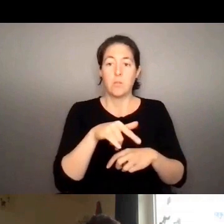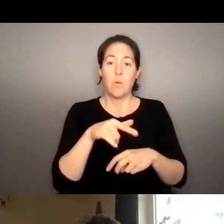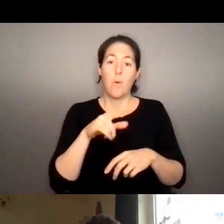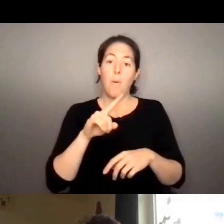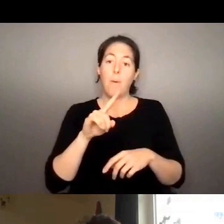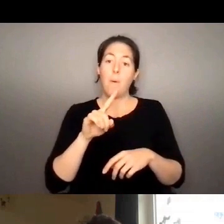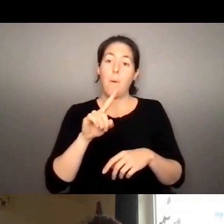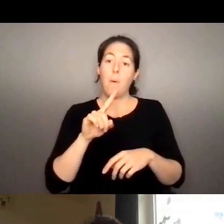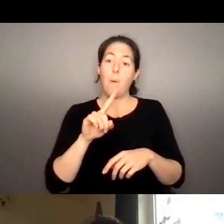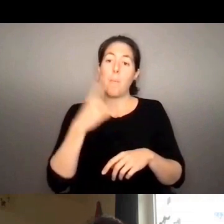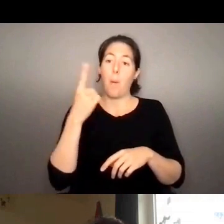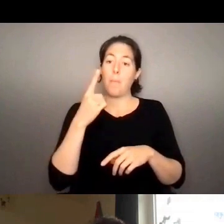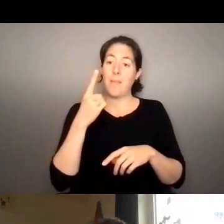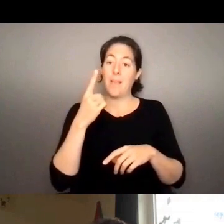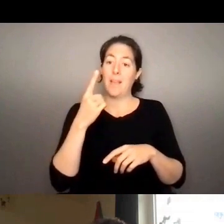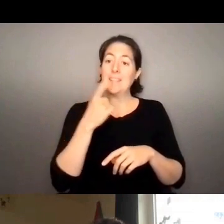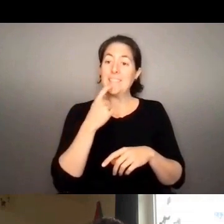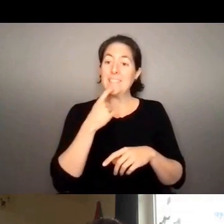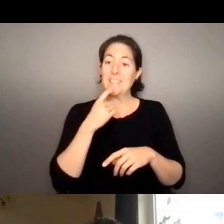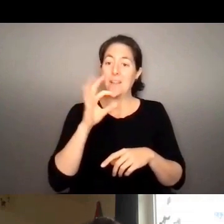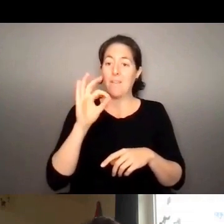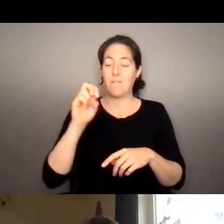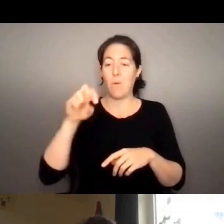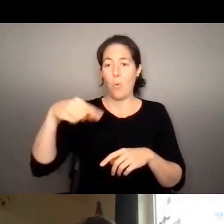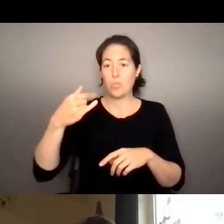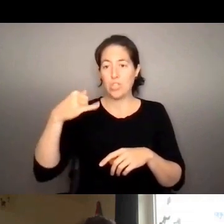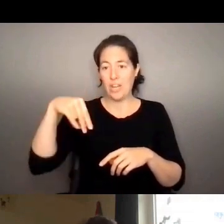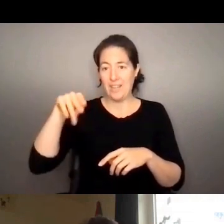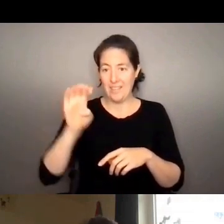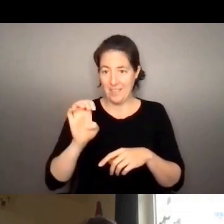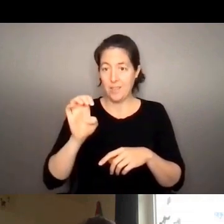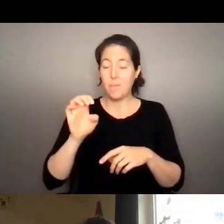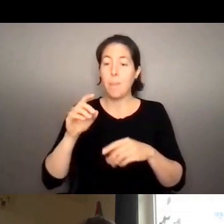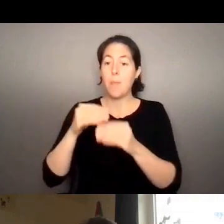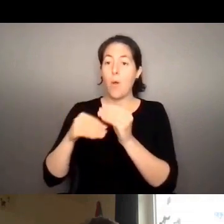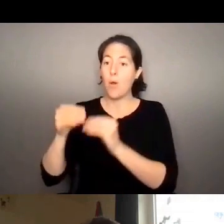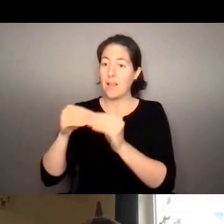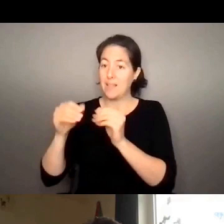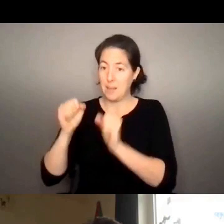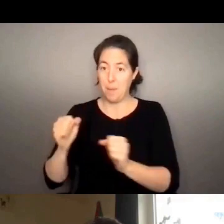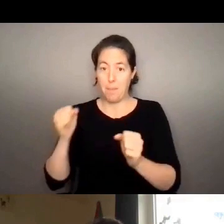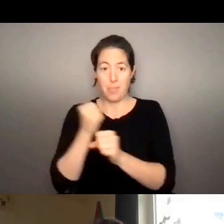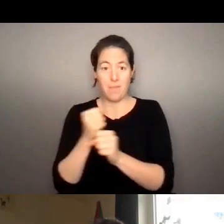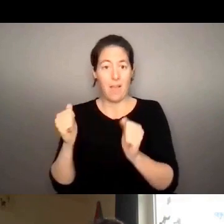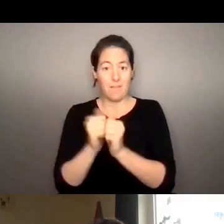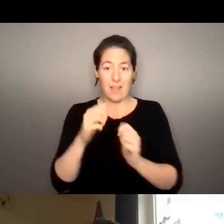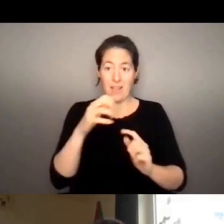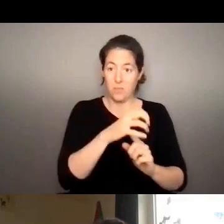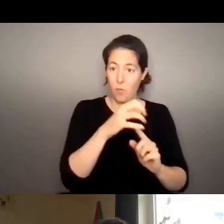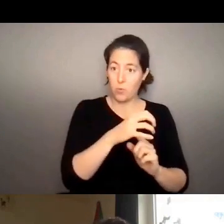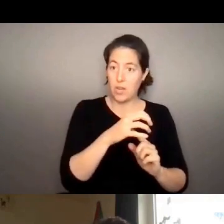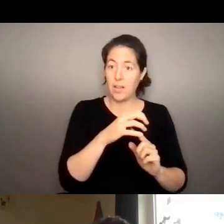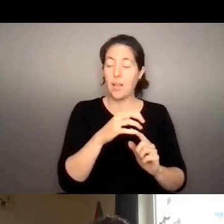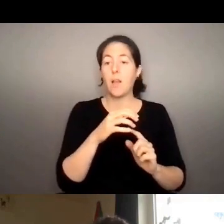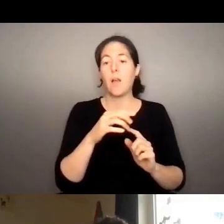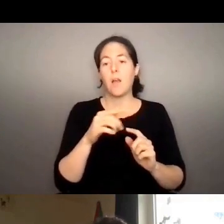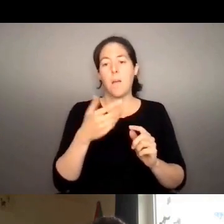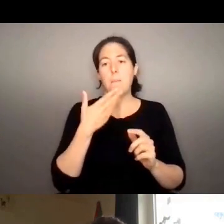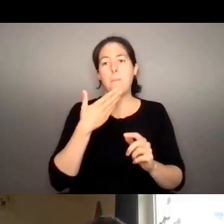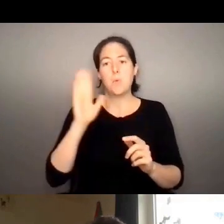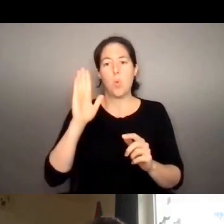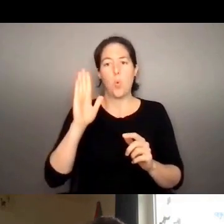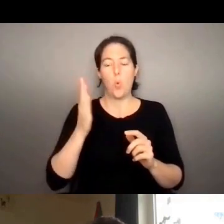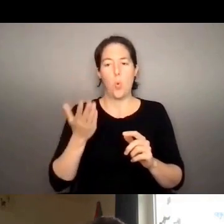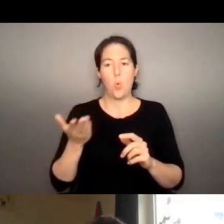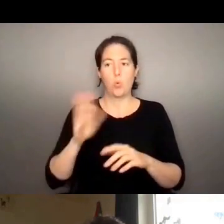premier rang. Puis en fait, les organismes qui arrivaient à travailler avec le règne fongique ont beaucoup mieux